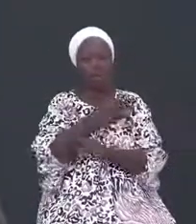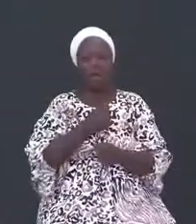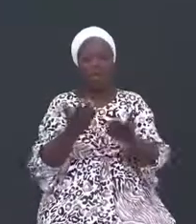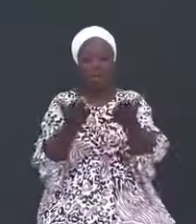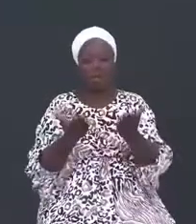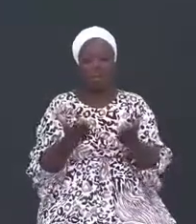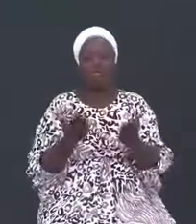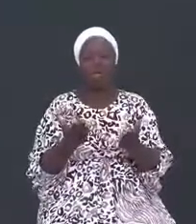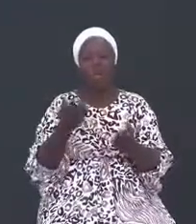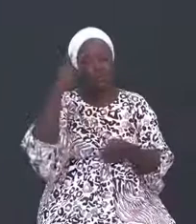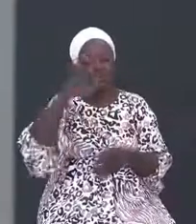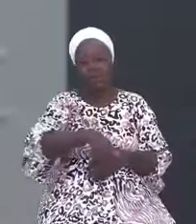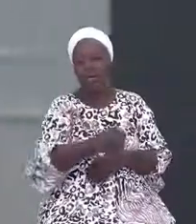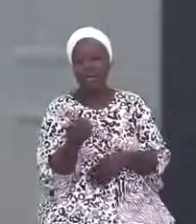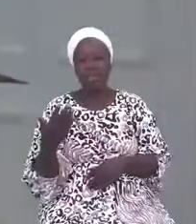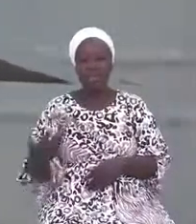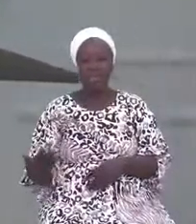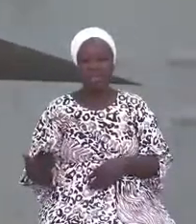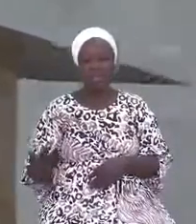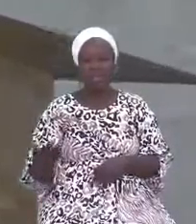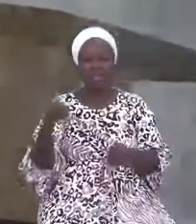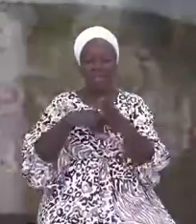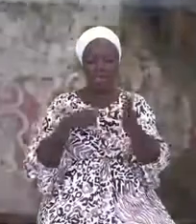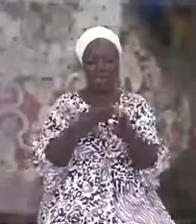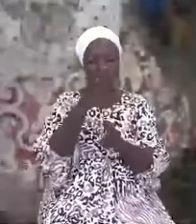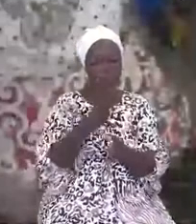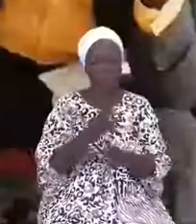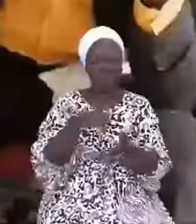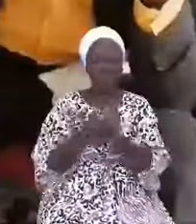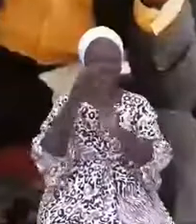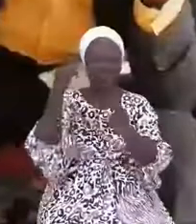désirs pour toute autre chose dans ce monde.